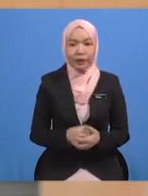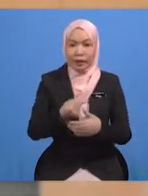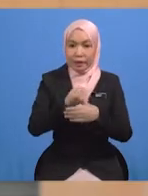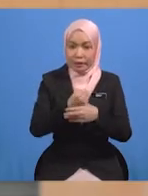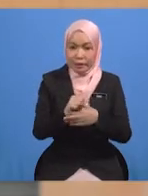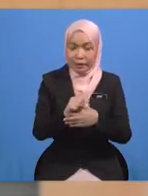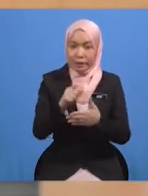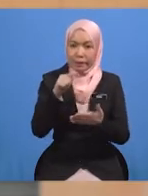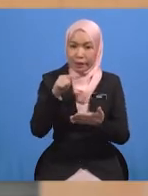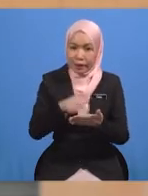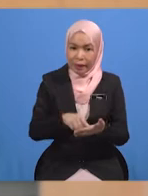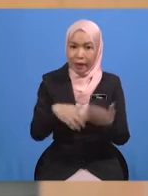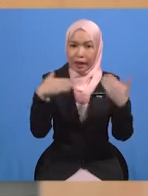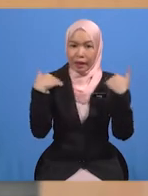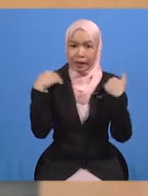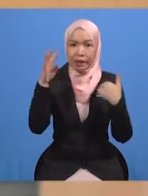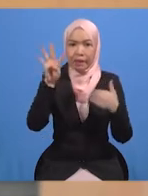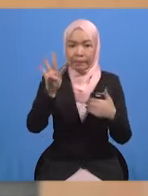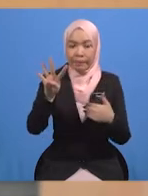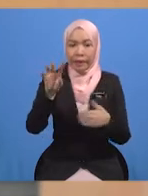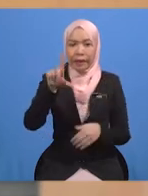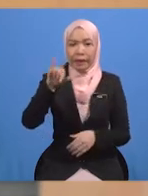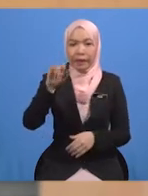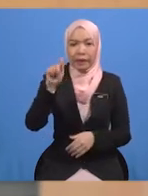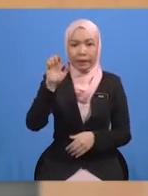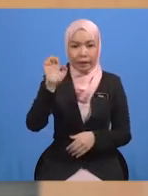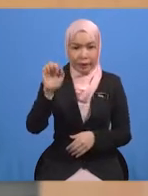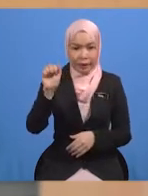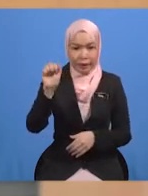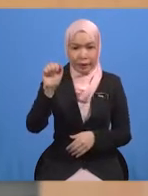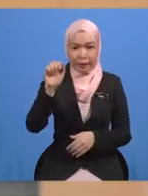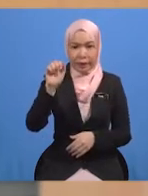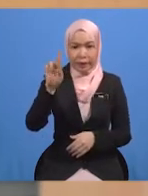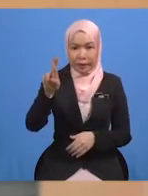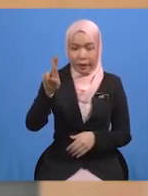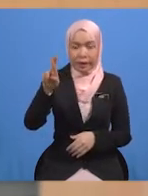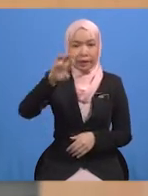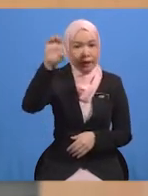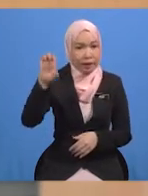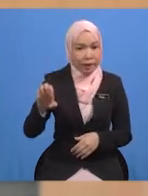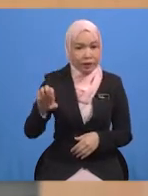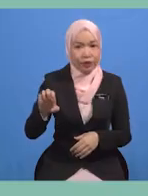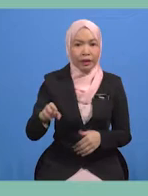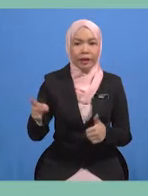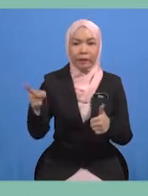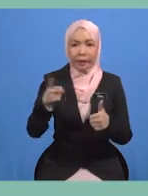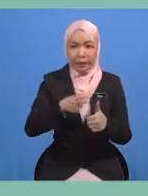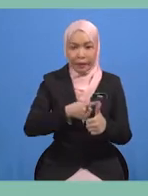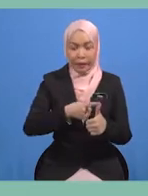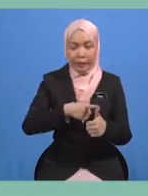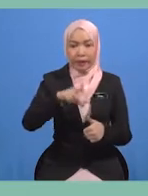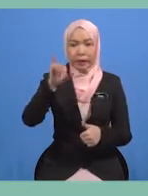Sistem penerima radio mempunyai empat litar elektronik, iaitu yang pertama,